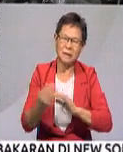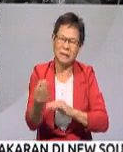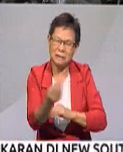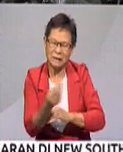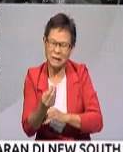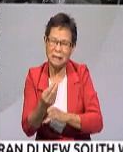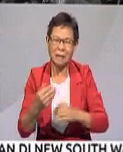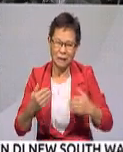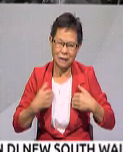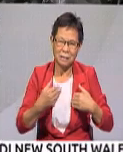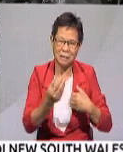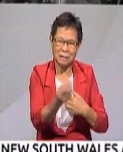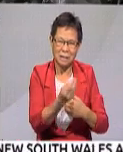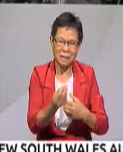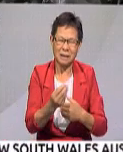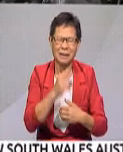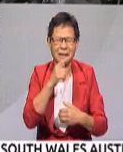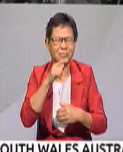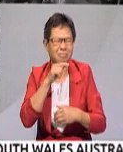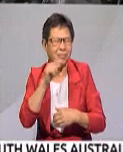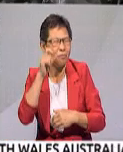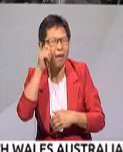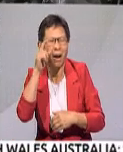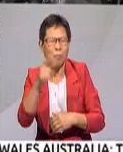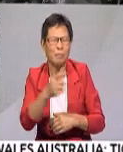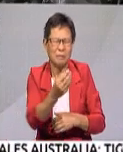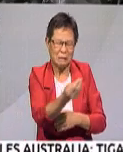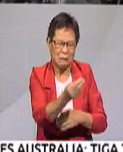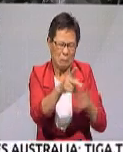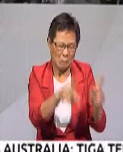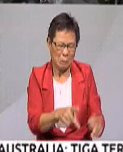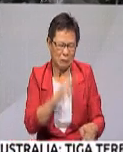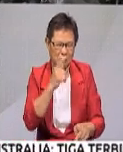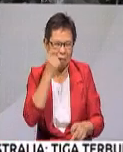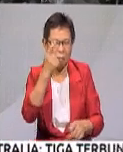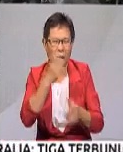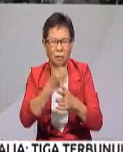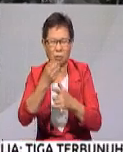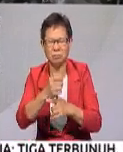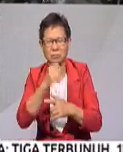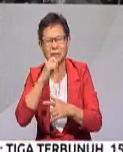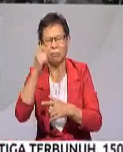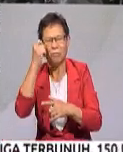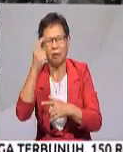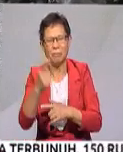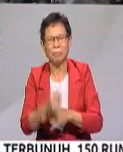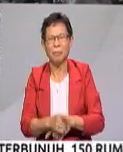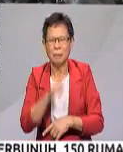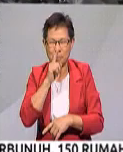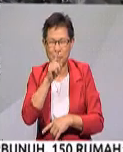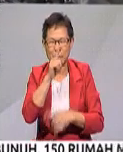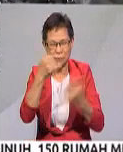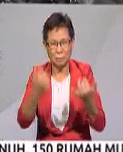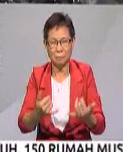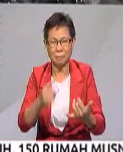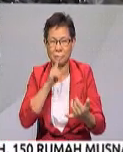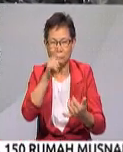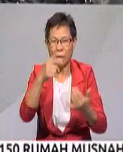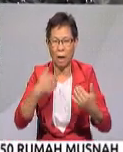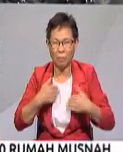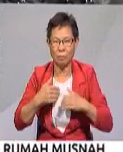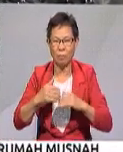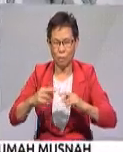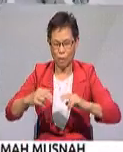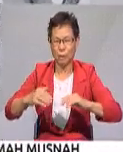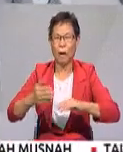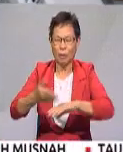saja yang mungkin kurang memahami ataupun di sebalik itu tak faham lah kan. Tapi memang sekarang ada peningkatan